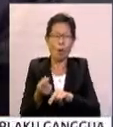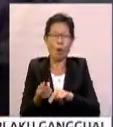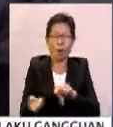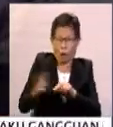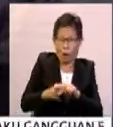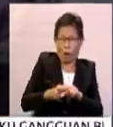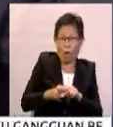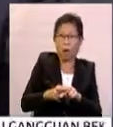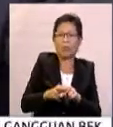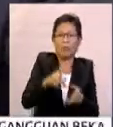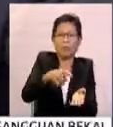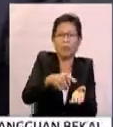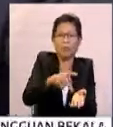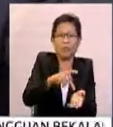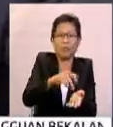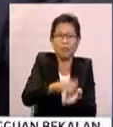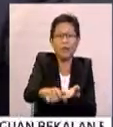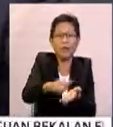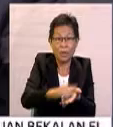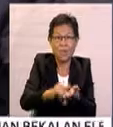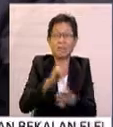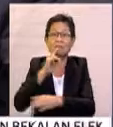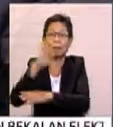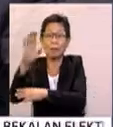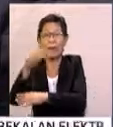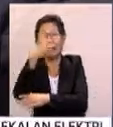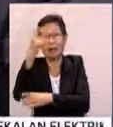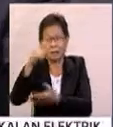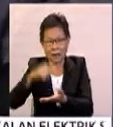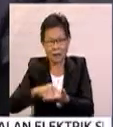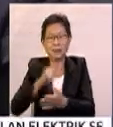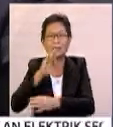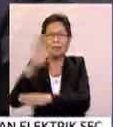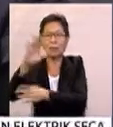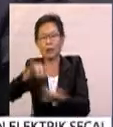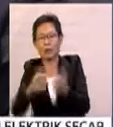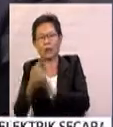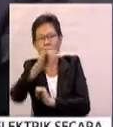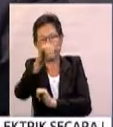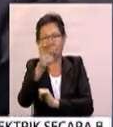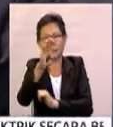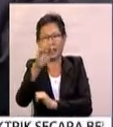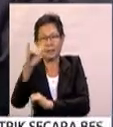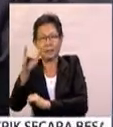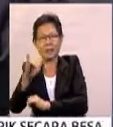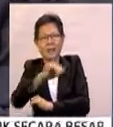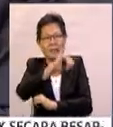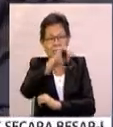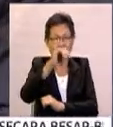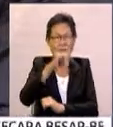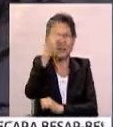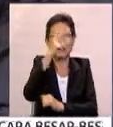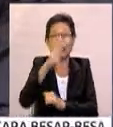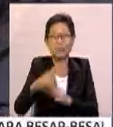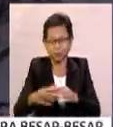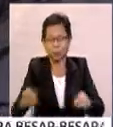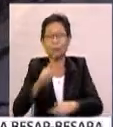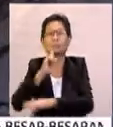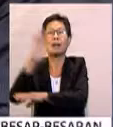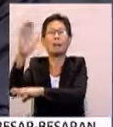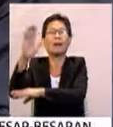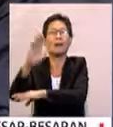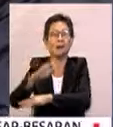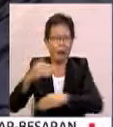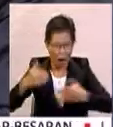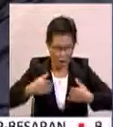fee jaminan kerana ini jaminan oleh jbig iaitu kerajaan jepun dan tentu